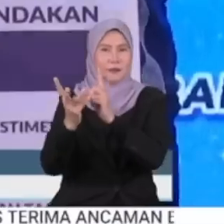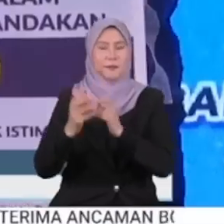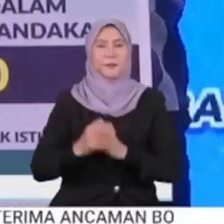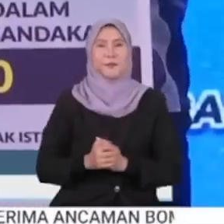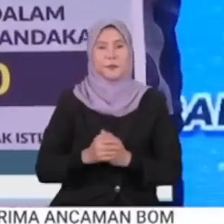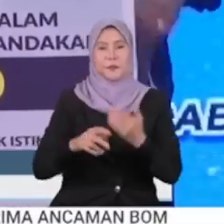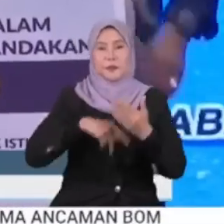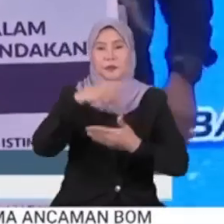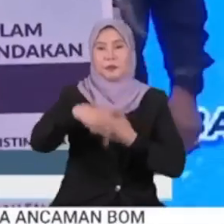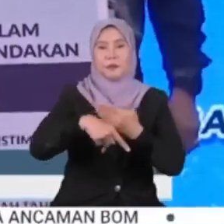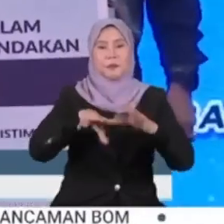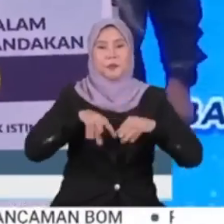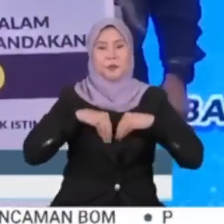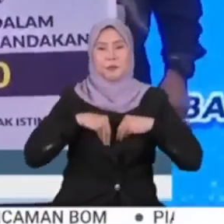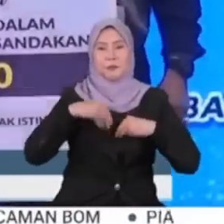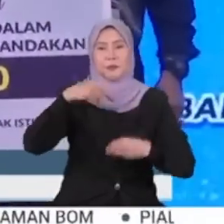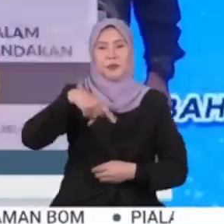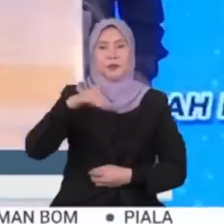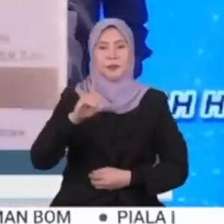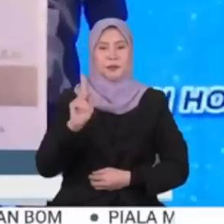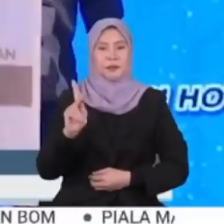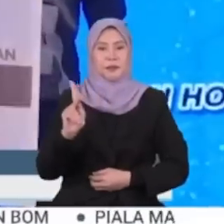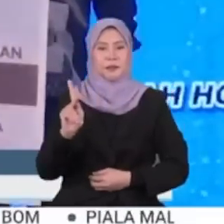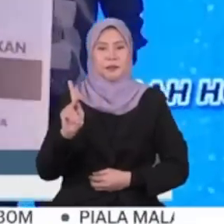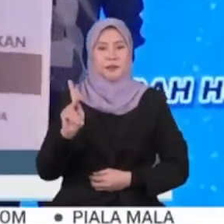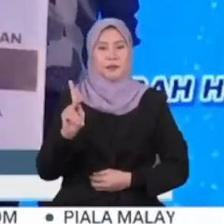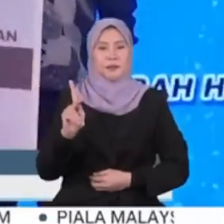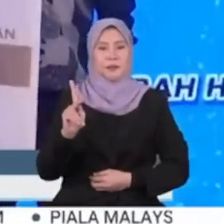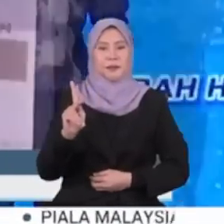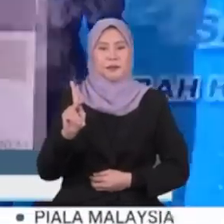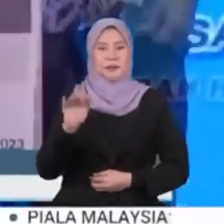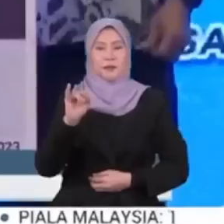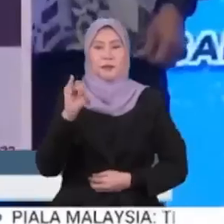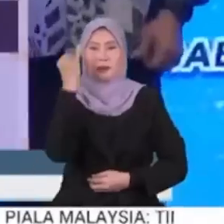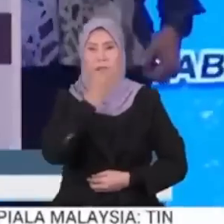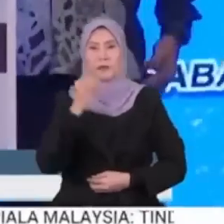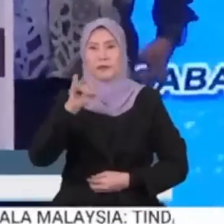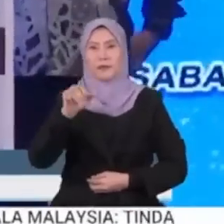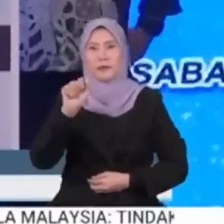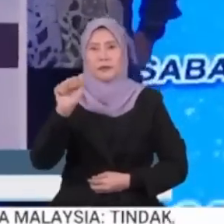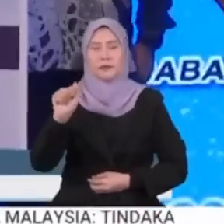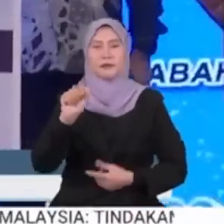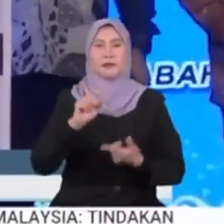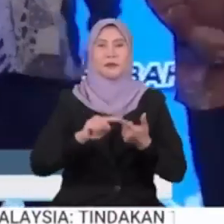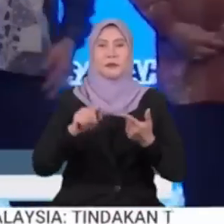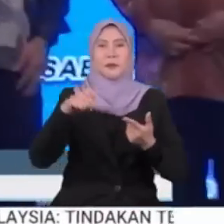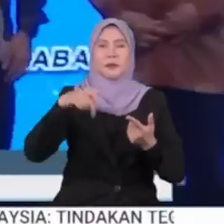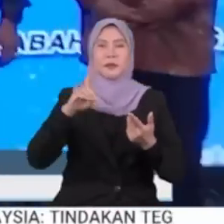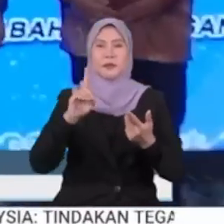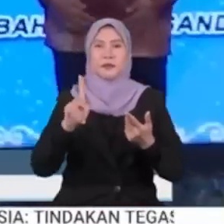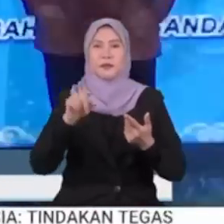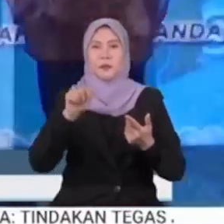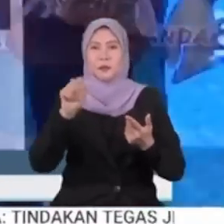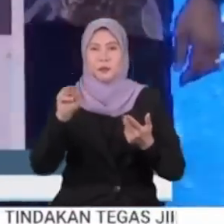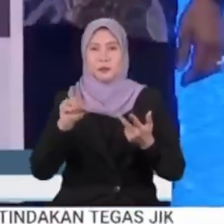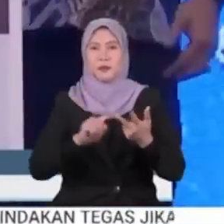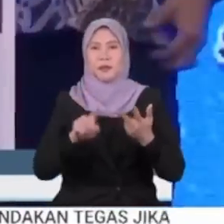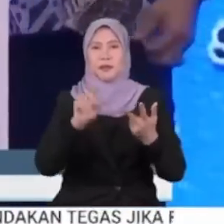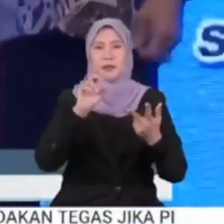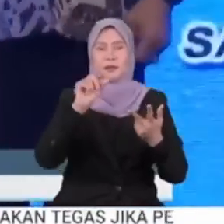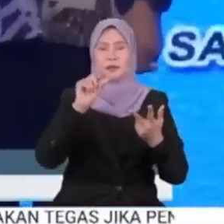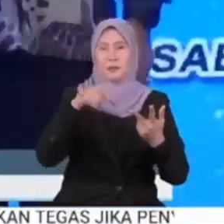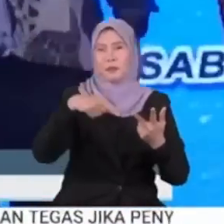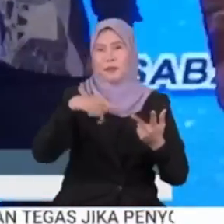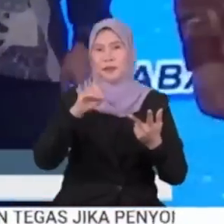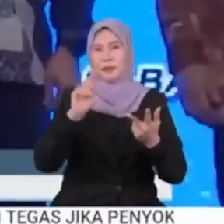penerima, Program Pemulihan Dalam Komuniti PPDK Indah Jaya, PPDK Gum-Gum, PPDK Sinar Wawasan